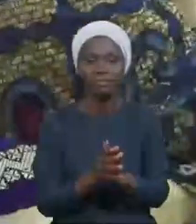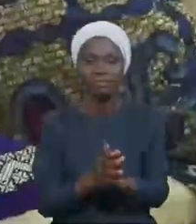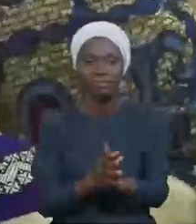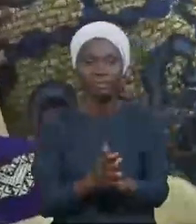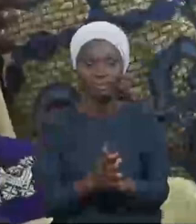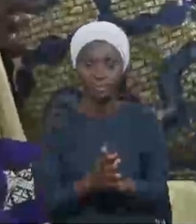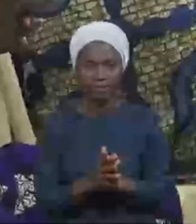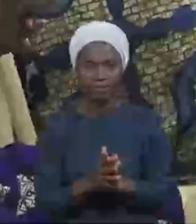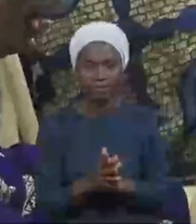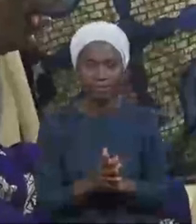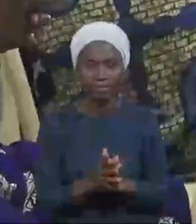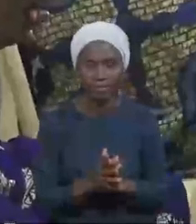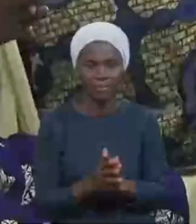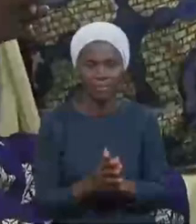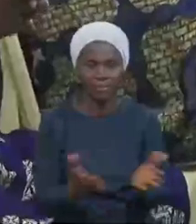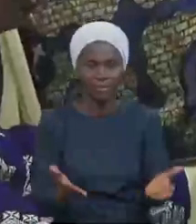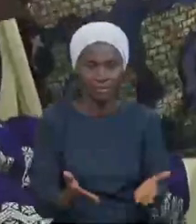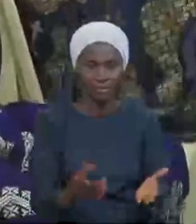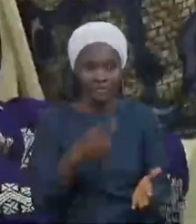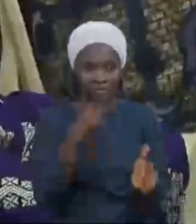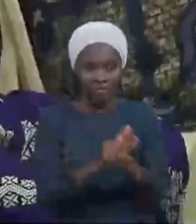16. Ici, on nous dit, le soir,